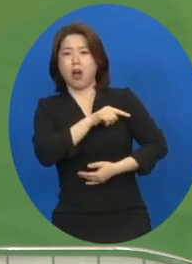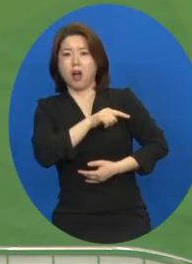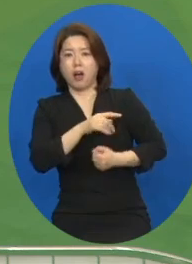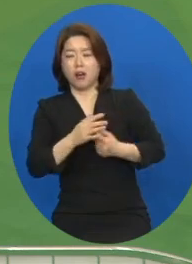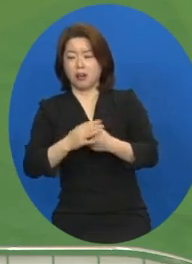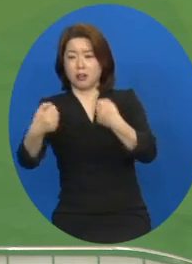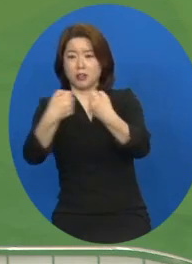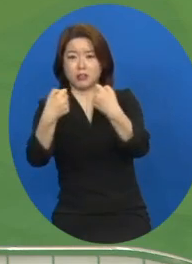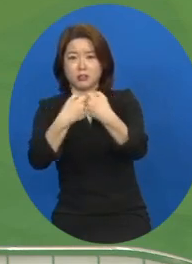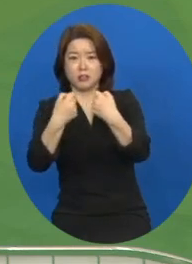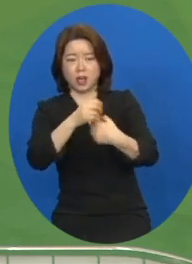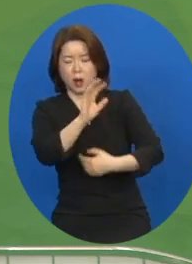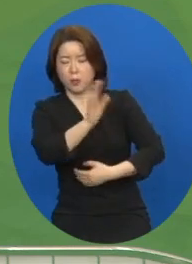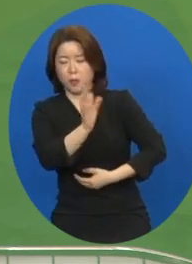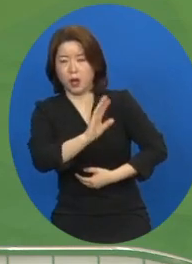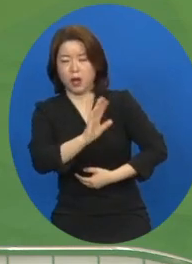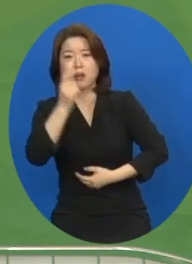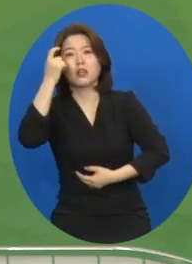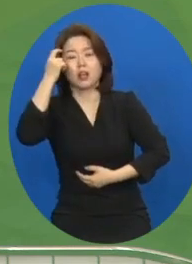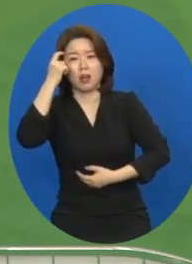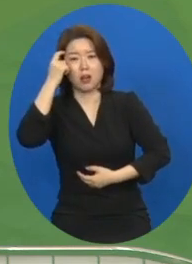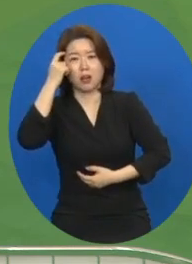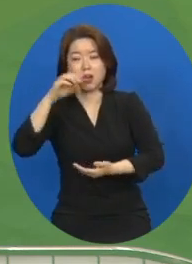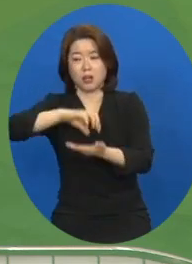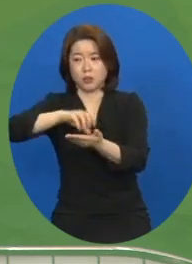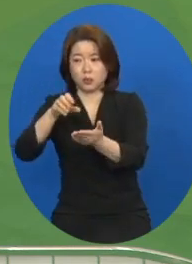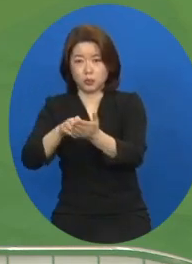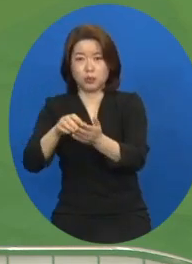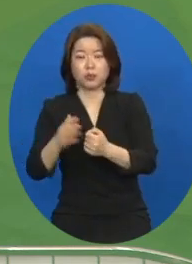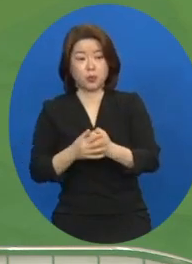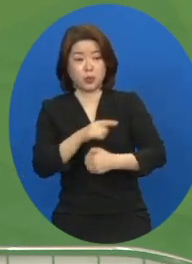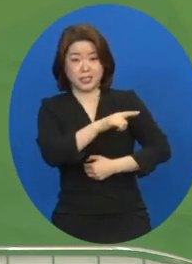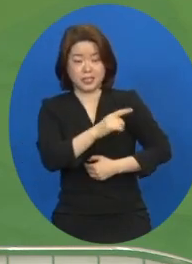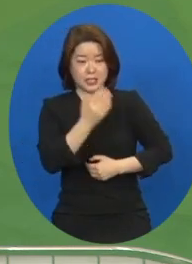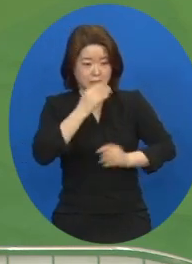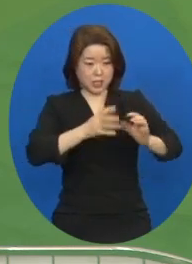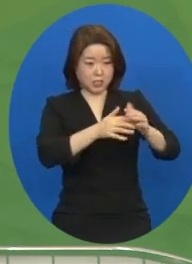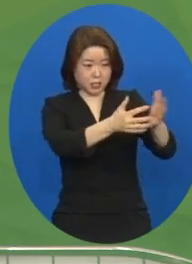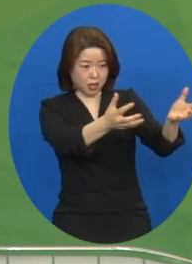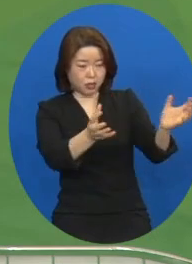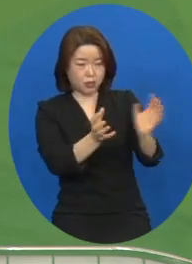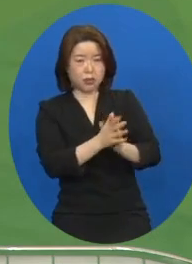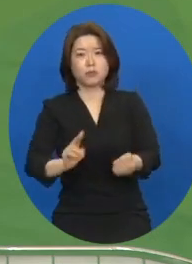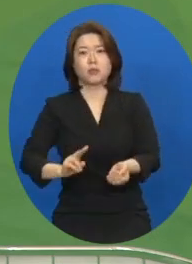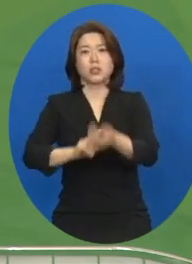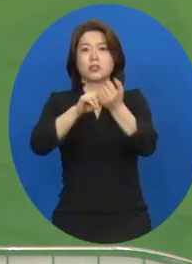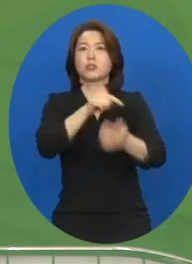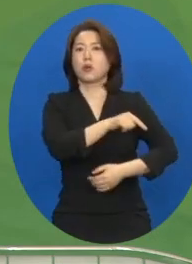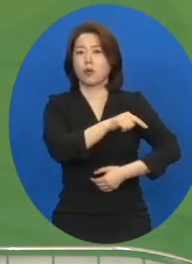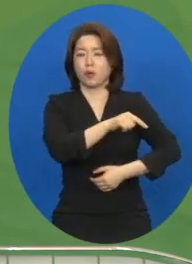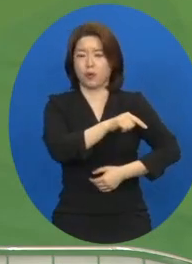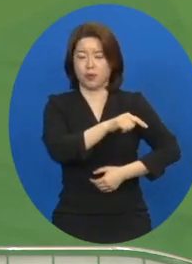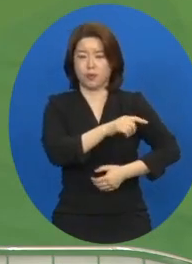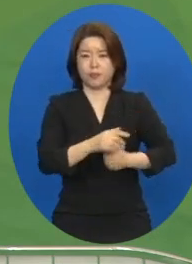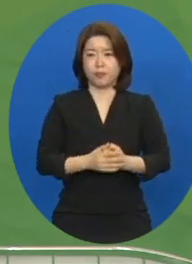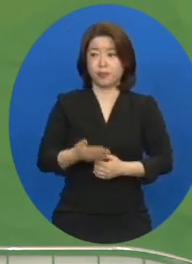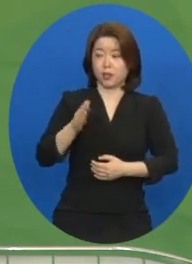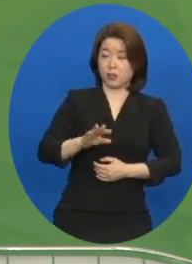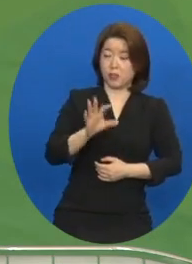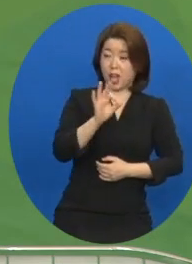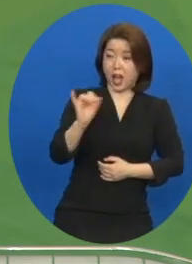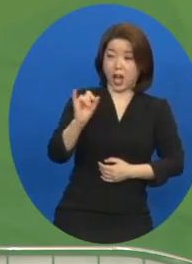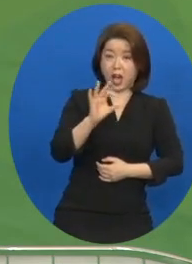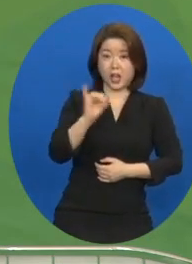싸울 엄두가 나지 않는 기적의 족속이었기 때문에. 그런데 아이성